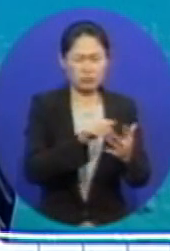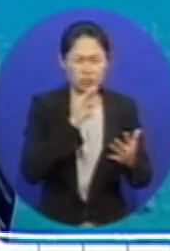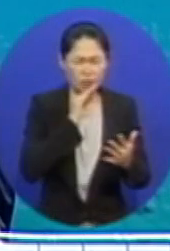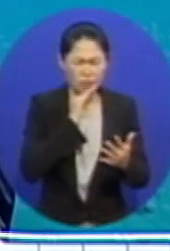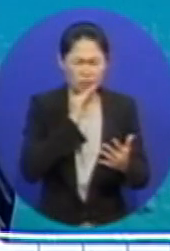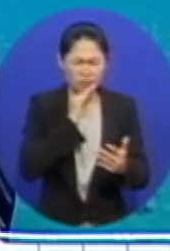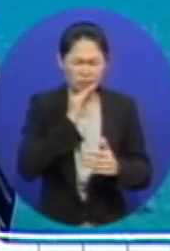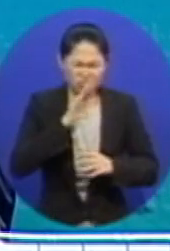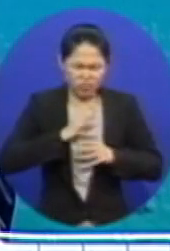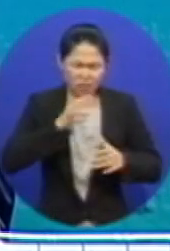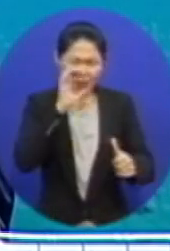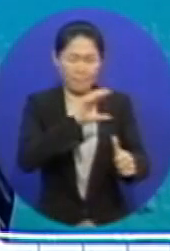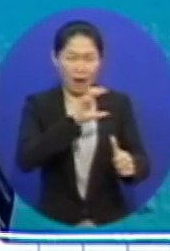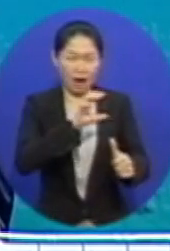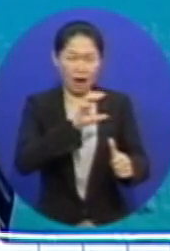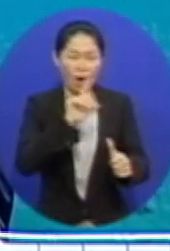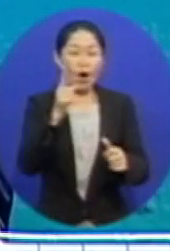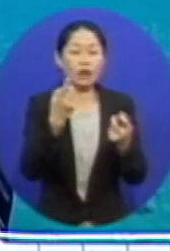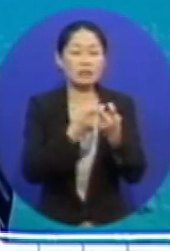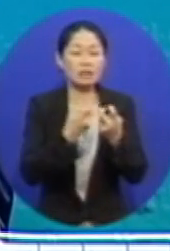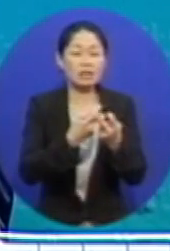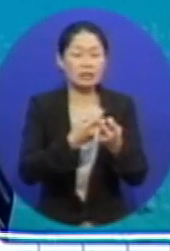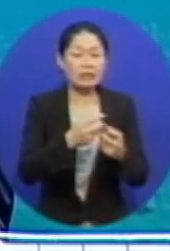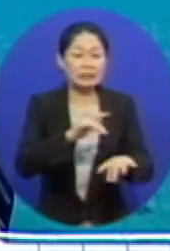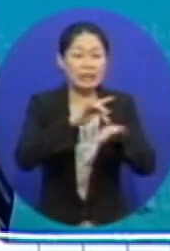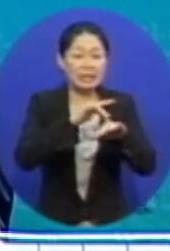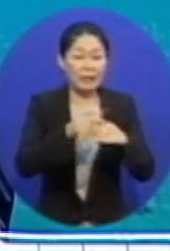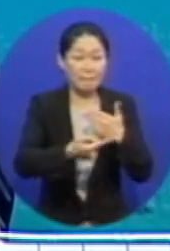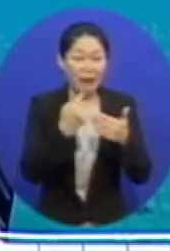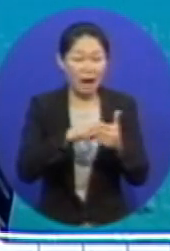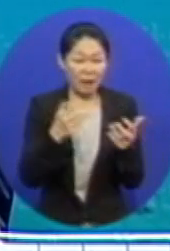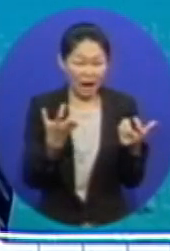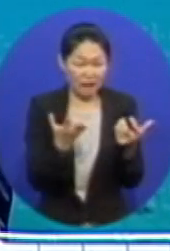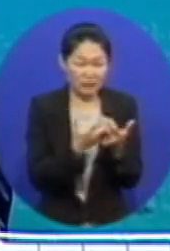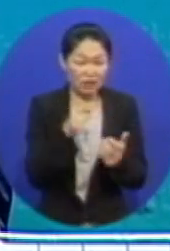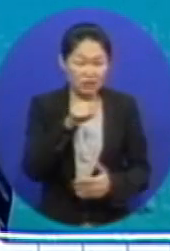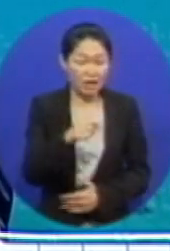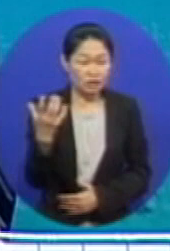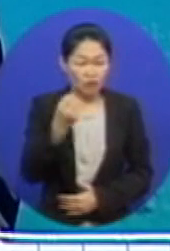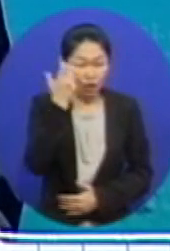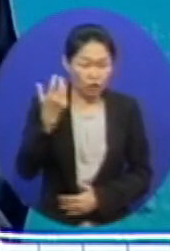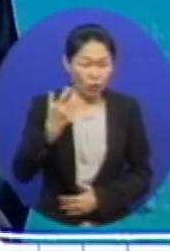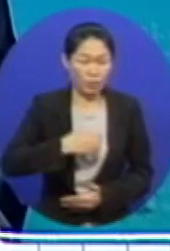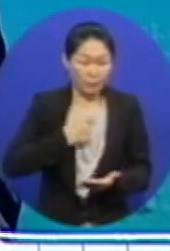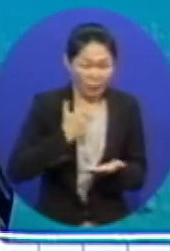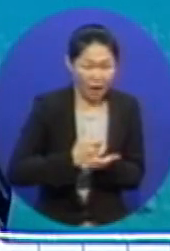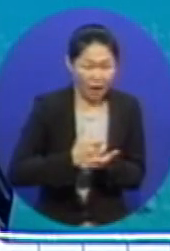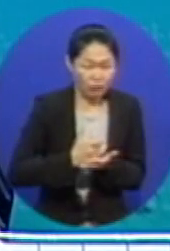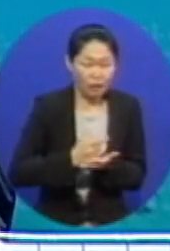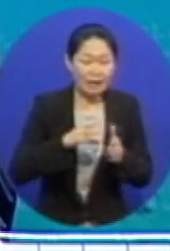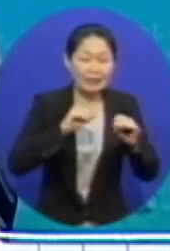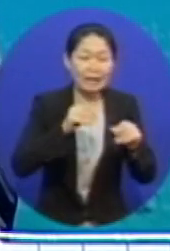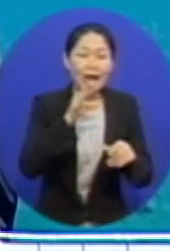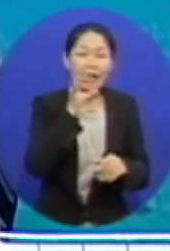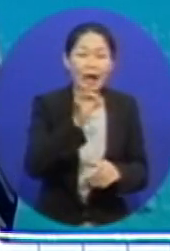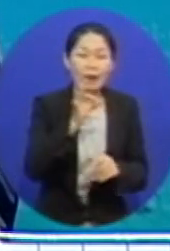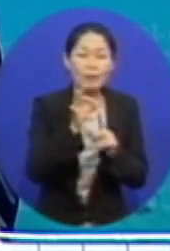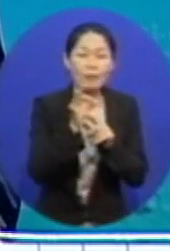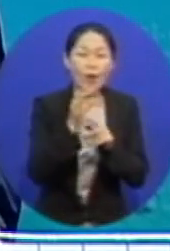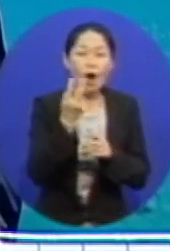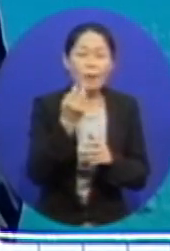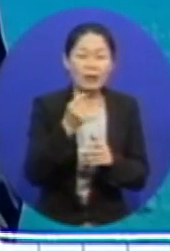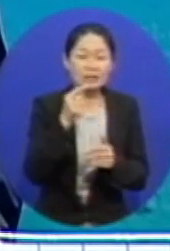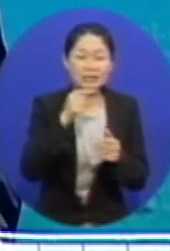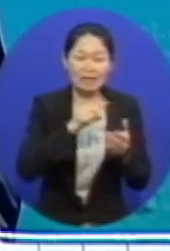어찌하여 사단이 네 마음에 가득하여 내가 성령을 속이고 땅 값 얼마를 감추 없느냐